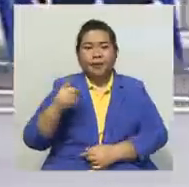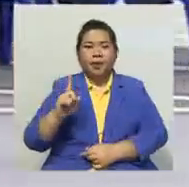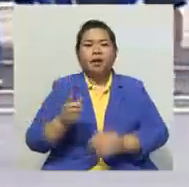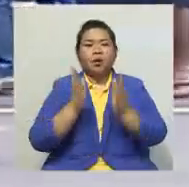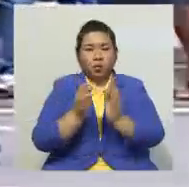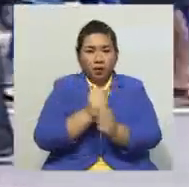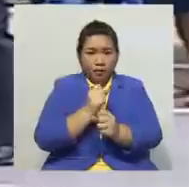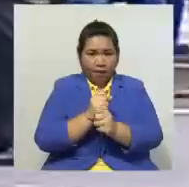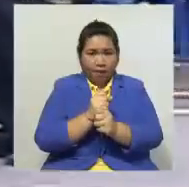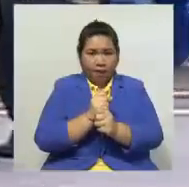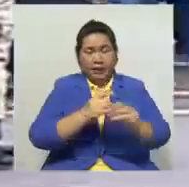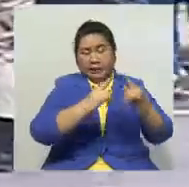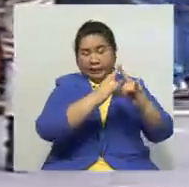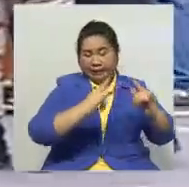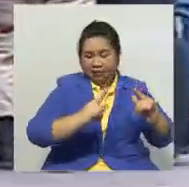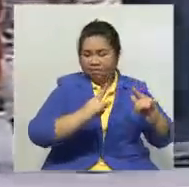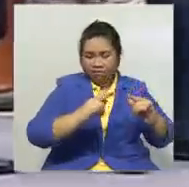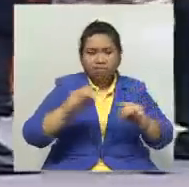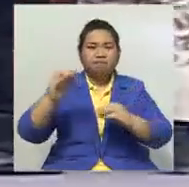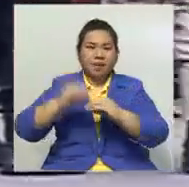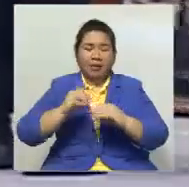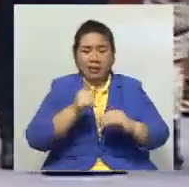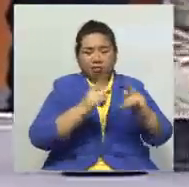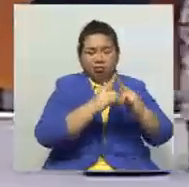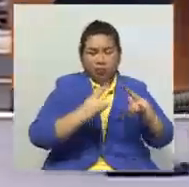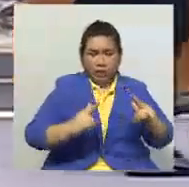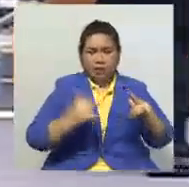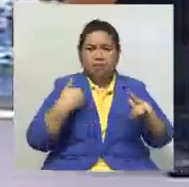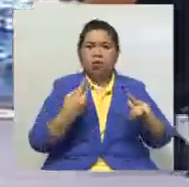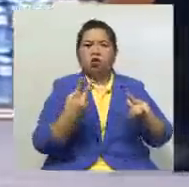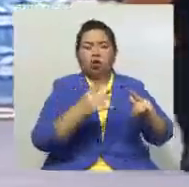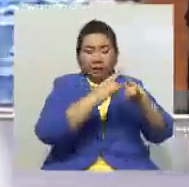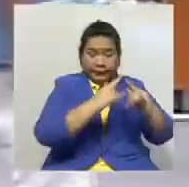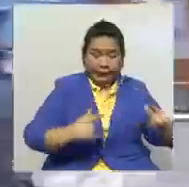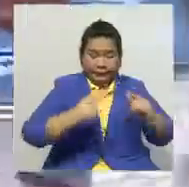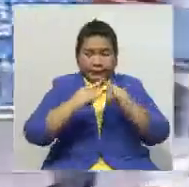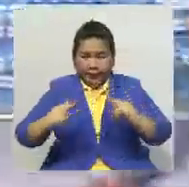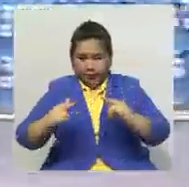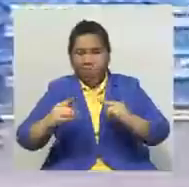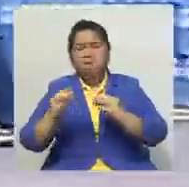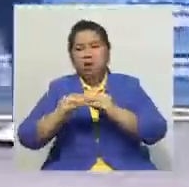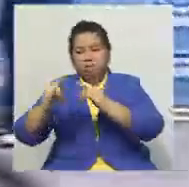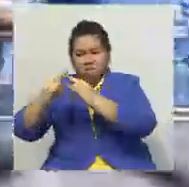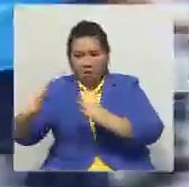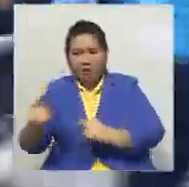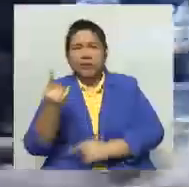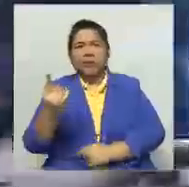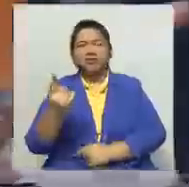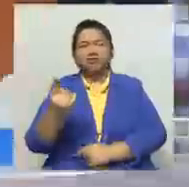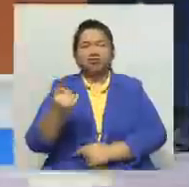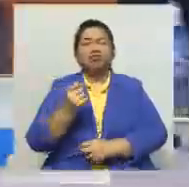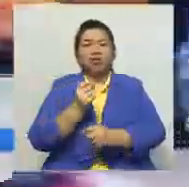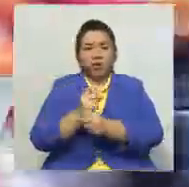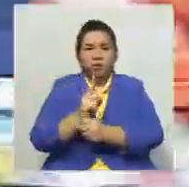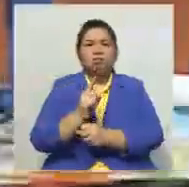จ้าหน้าที่ค่ะได้ขยายเต็นท์เพิ่มนะคะจากเดิมนี่มีอยู่ประมาณ2เต็นท์ตอนนี้เพิ่มเป็น3เต็นท์ค่ะเพื่อเปิดรับบริจ